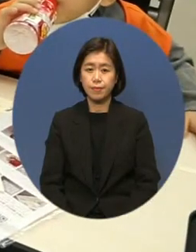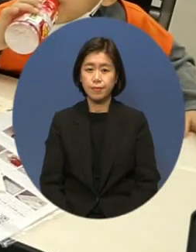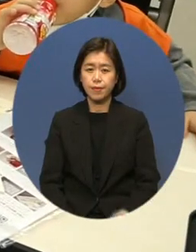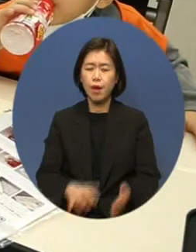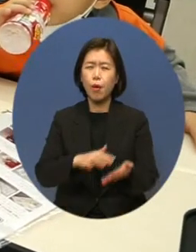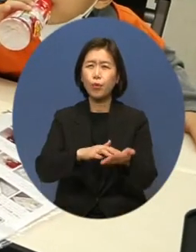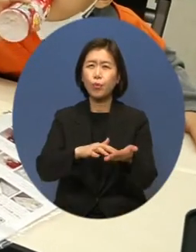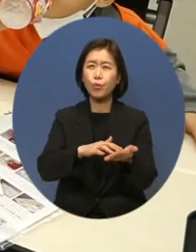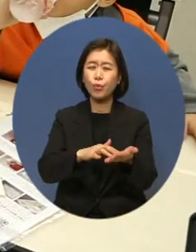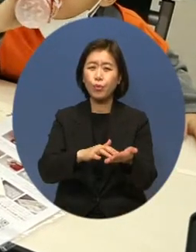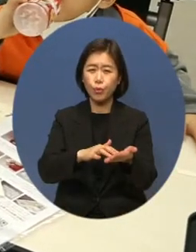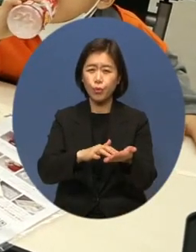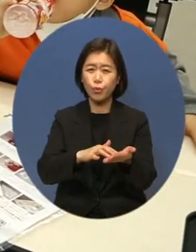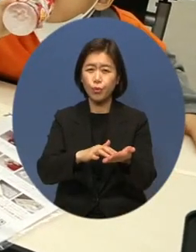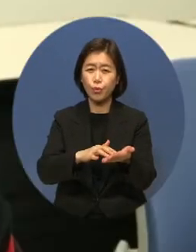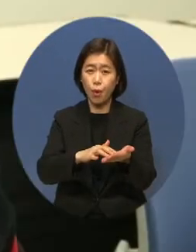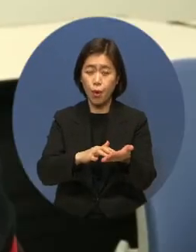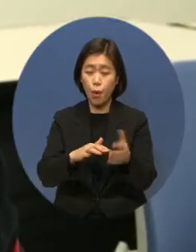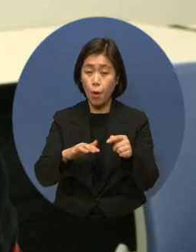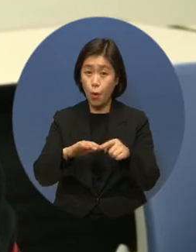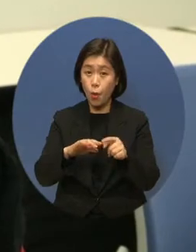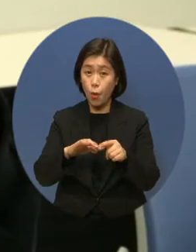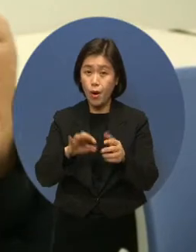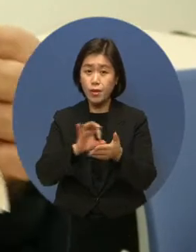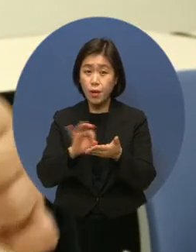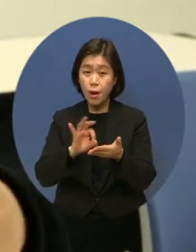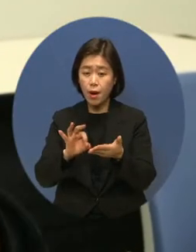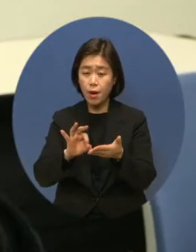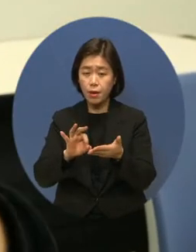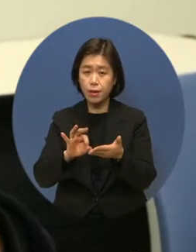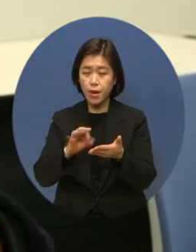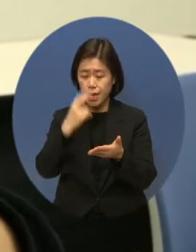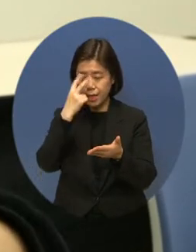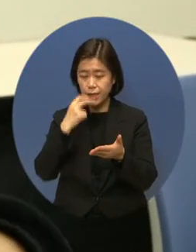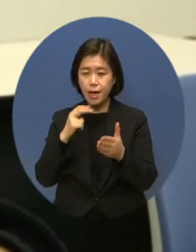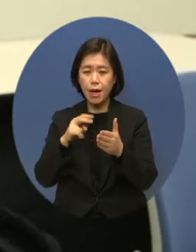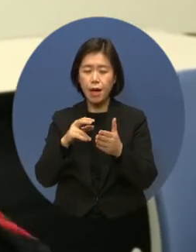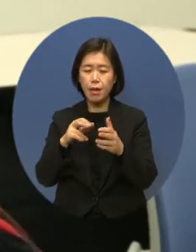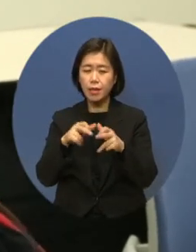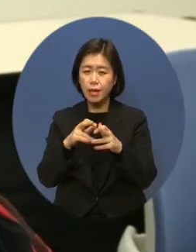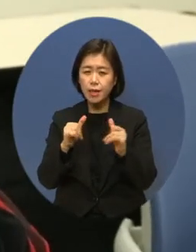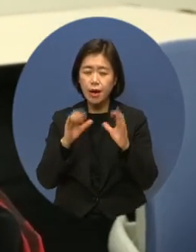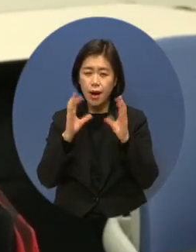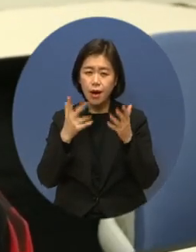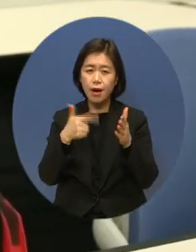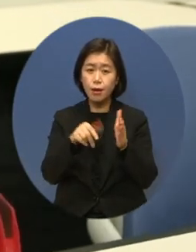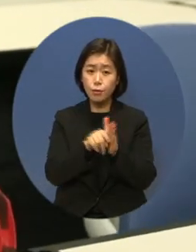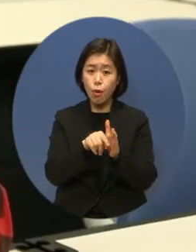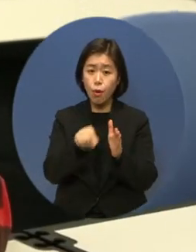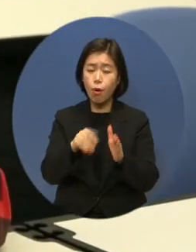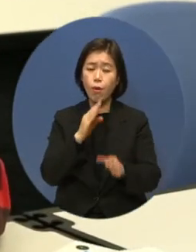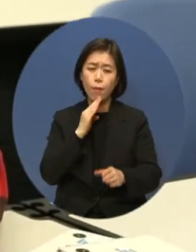손끝으로 세상을 보는 시각장애 아이들에게는 이보다 더 좋은 선물이 없을 텐데요.